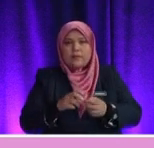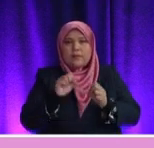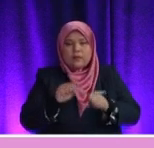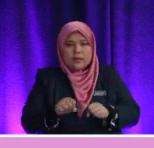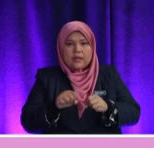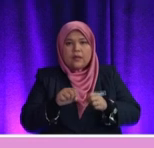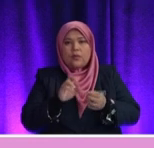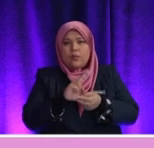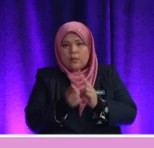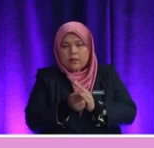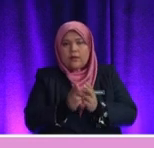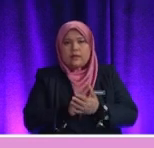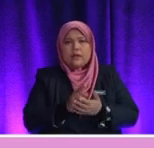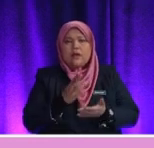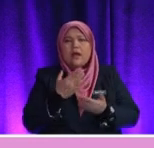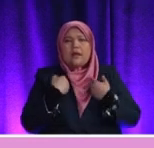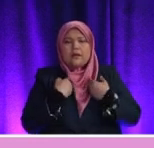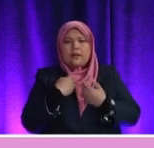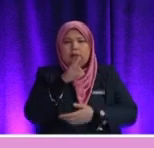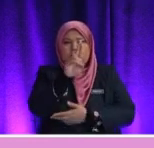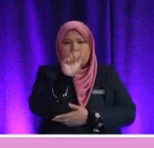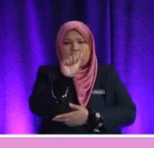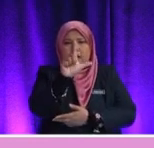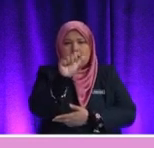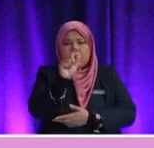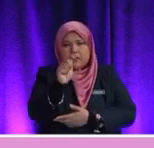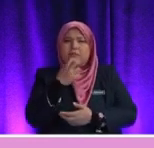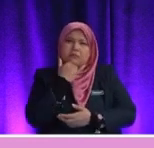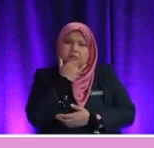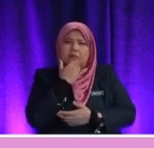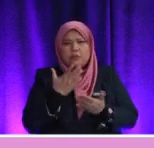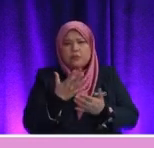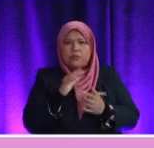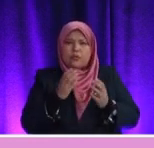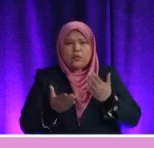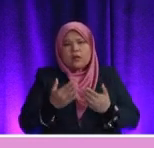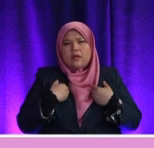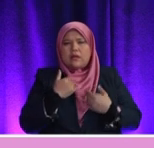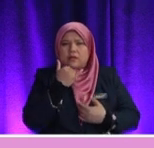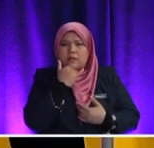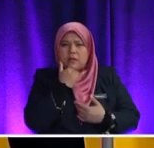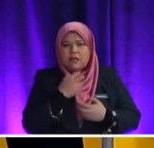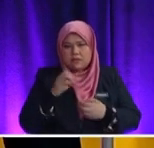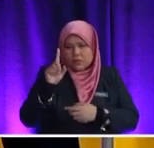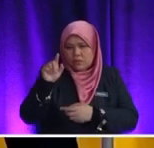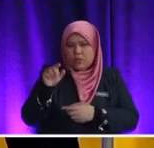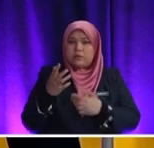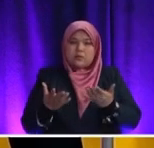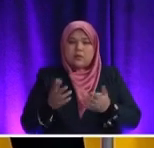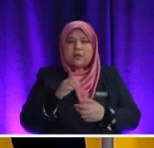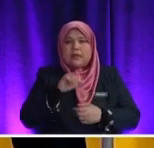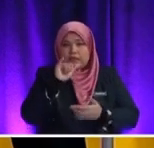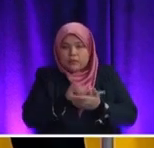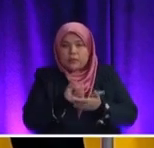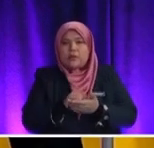dan jika berlaku ralat sambung aw Adakah Swiss sudah dihidupkan ataupun tidak itu yang